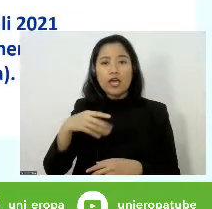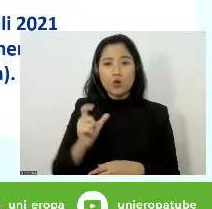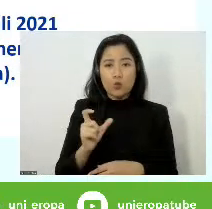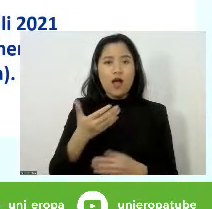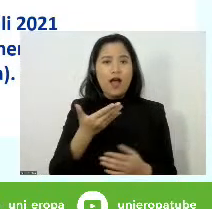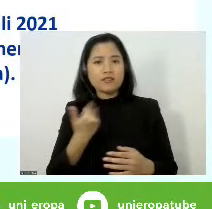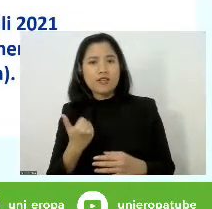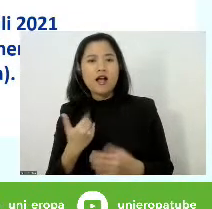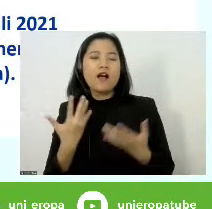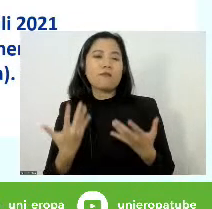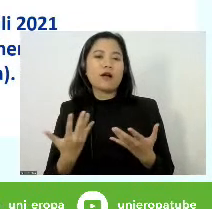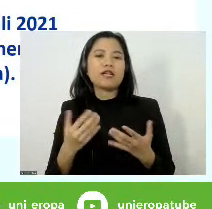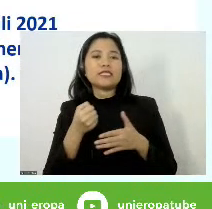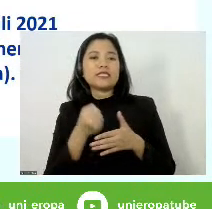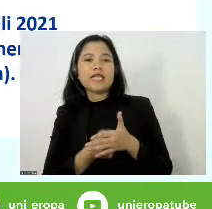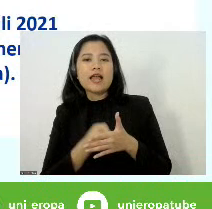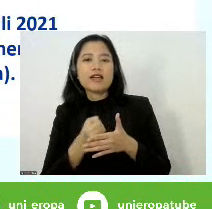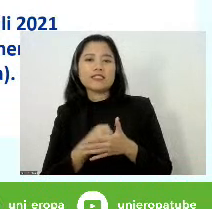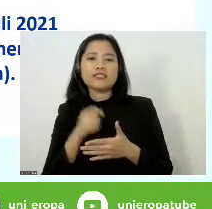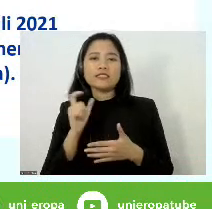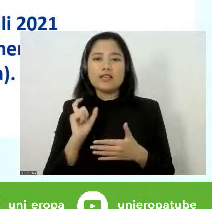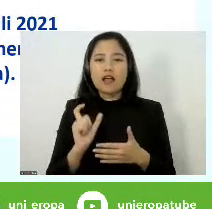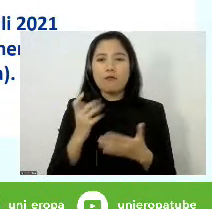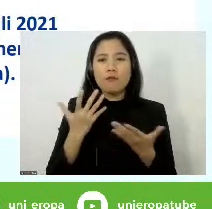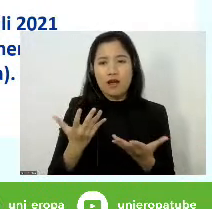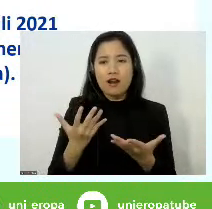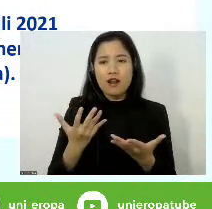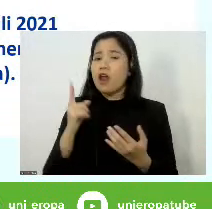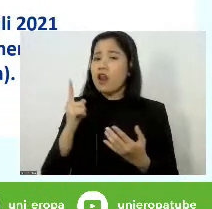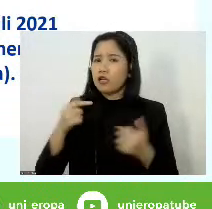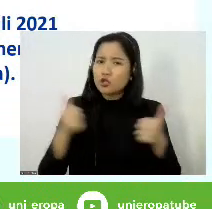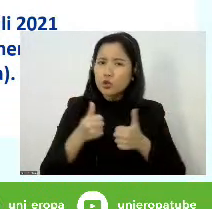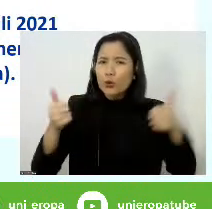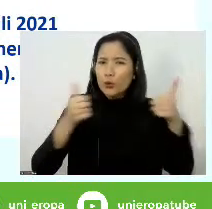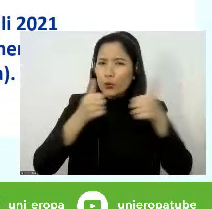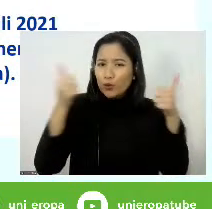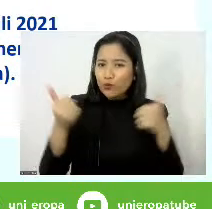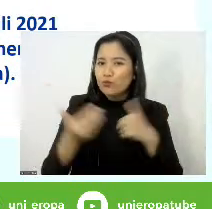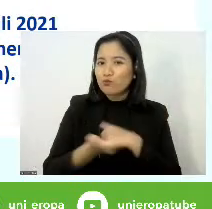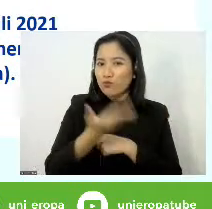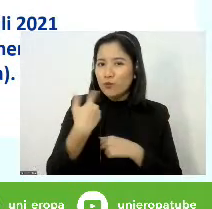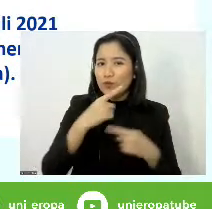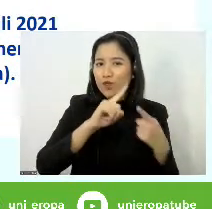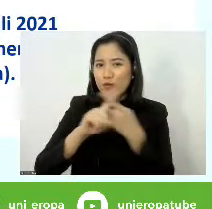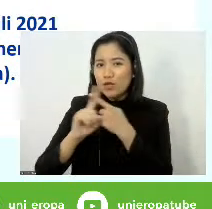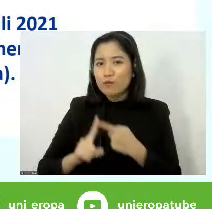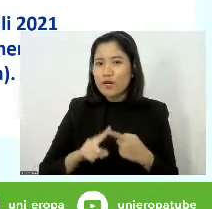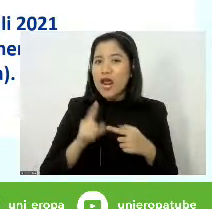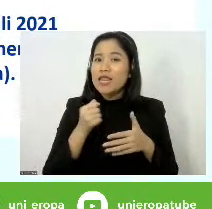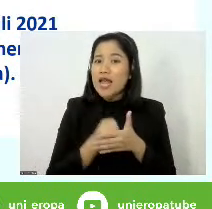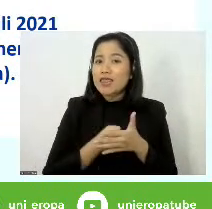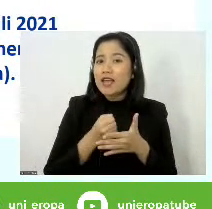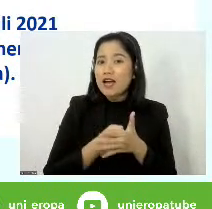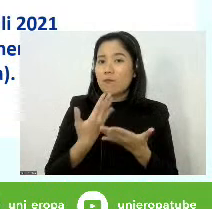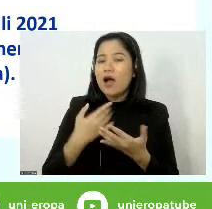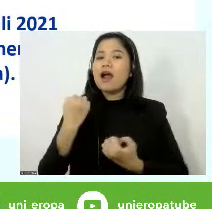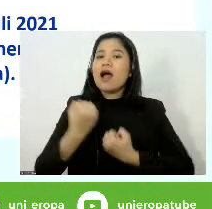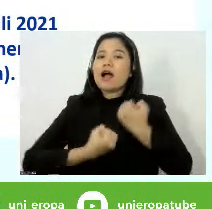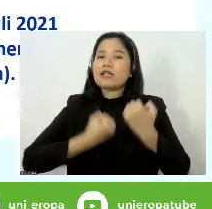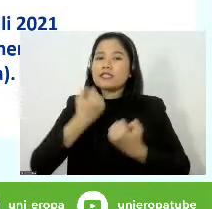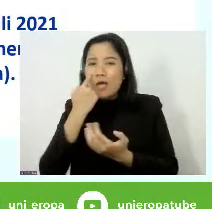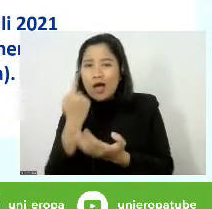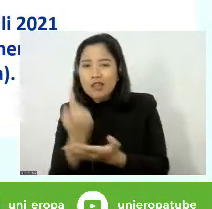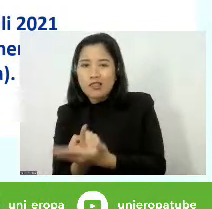challenge Generation restorations ini seru banget jadi temen-temen ditantang untuk ngasih aksinya atau temen-temen